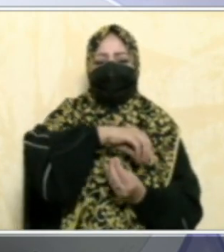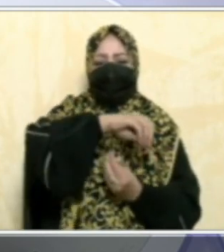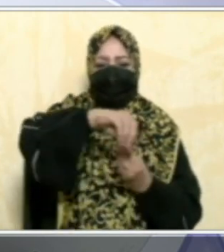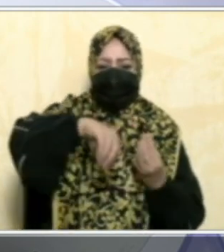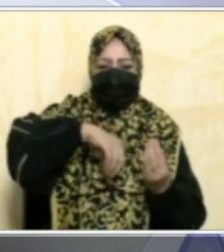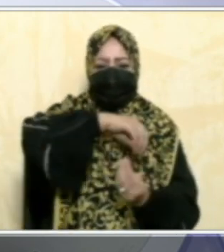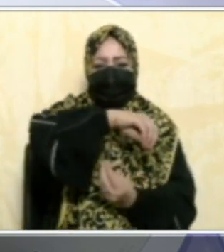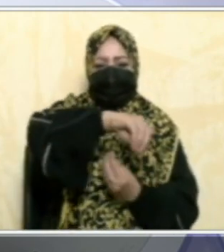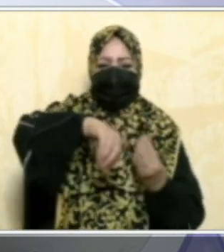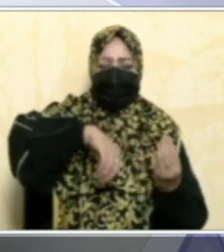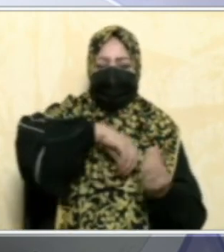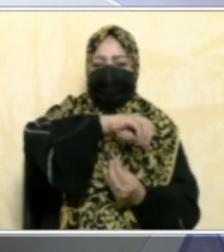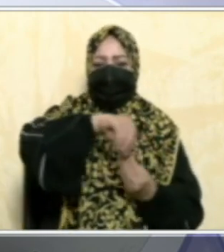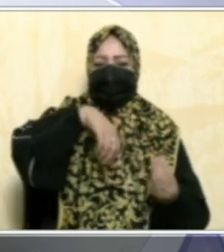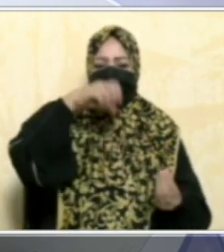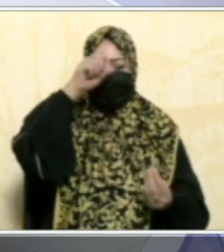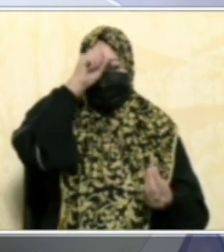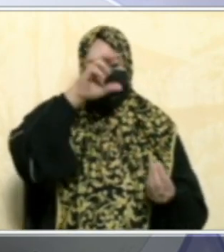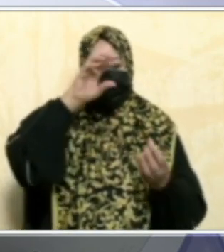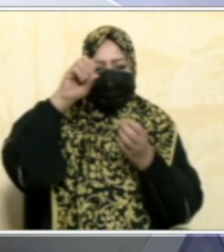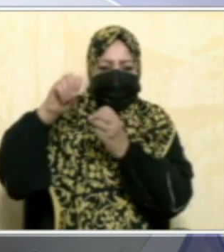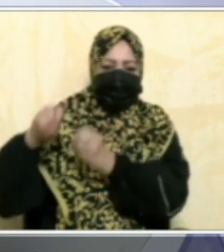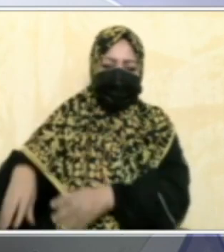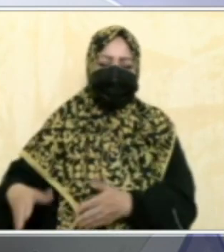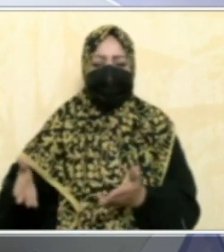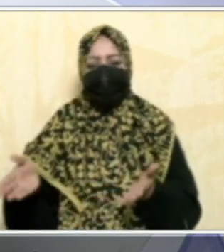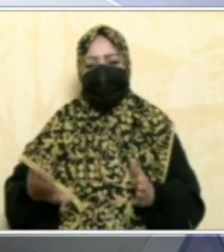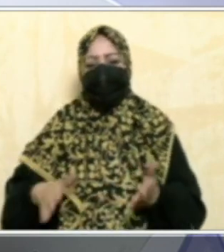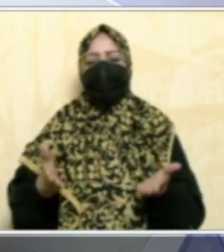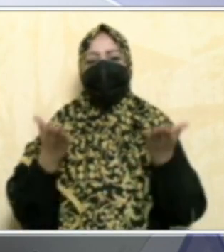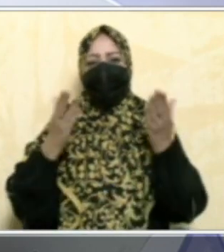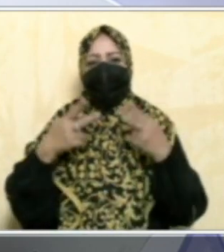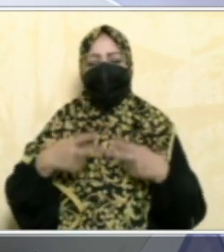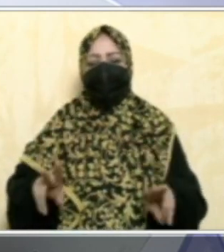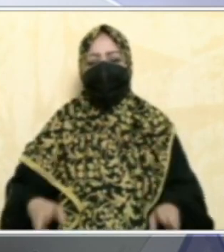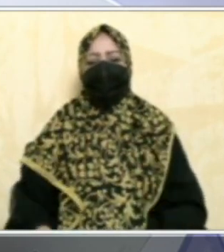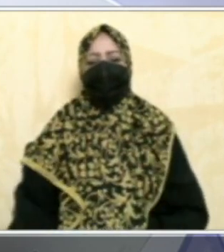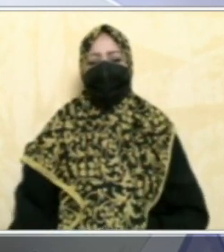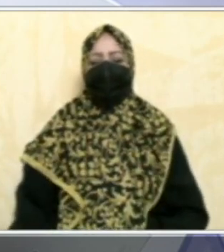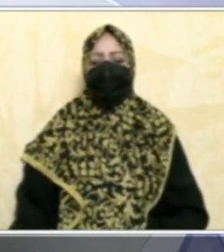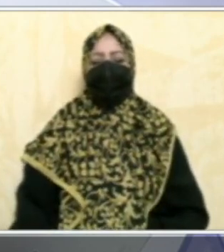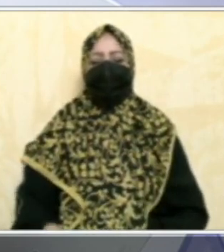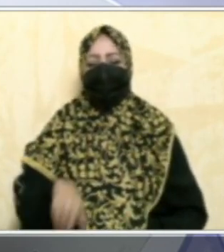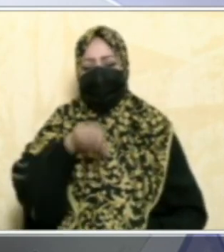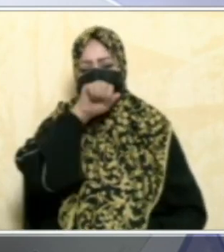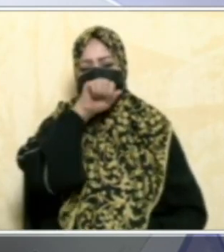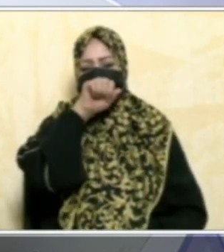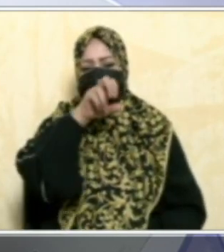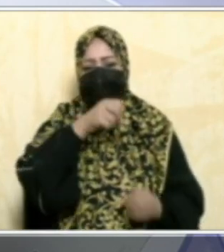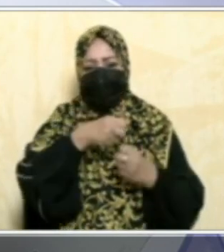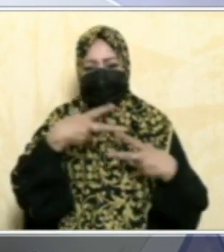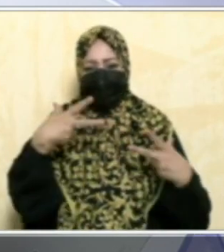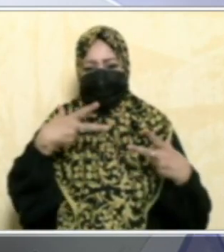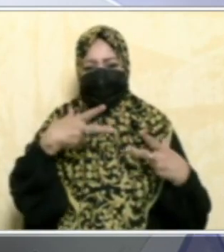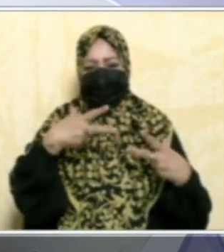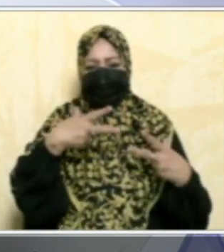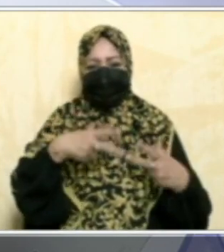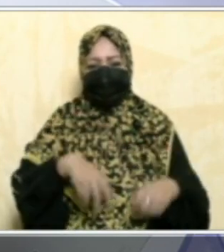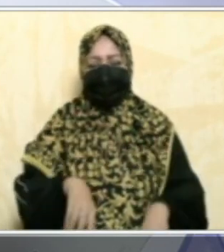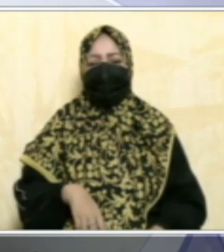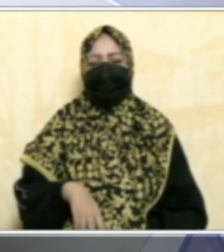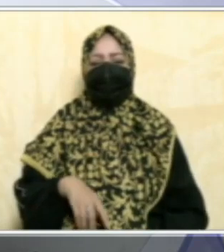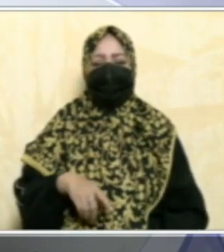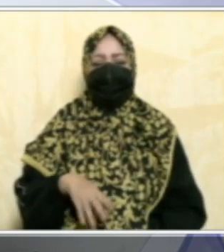إن شاء الله. أما الختمة فنشوف هل الختمة هذه فيها أجرة يعني مقابل